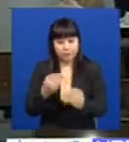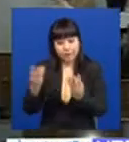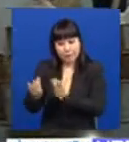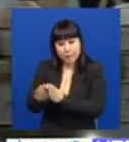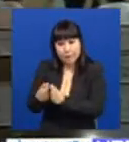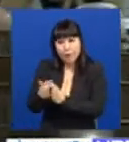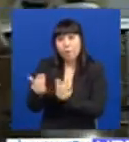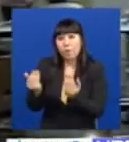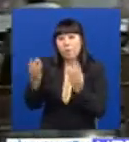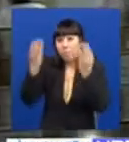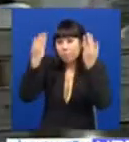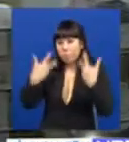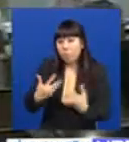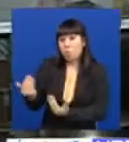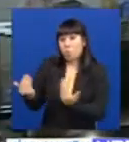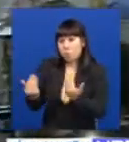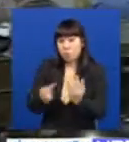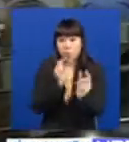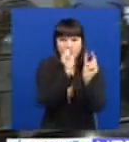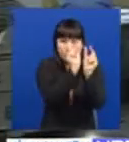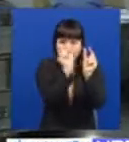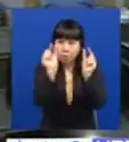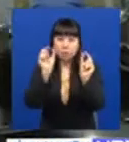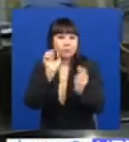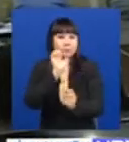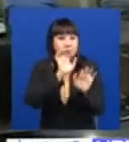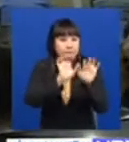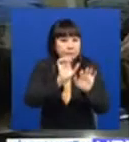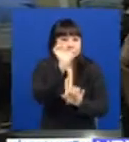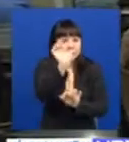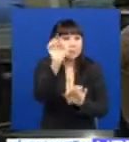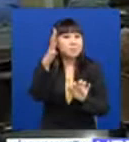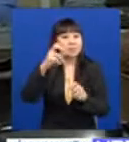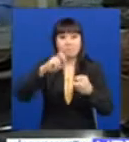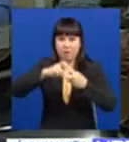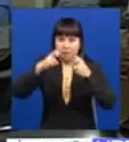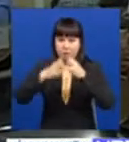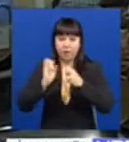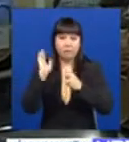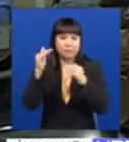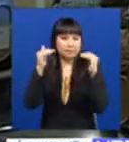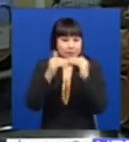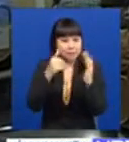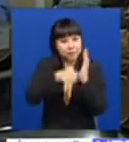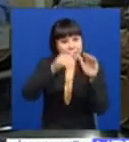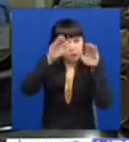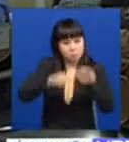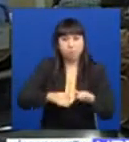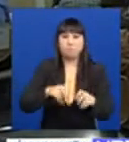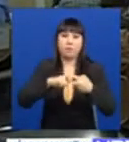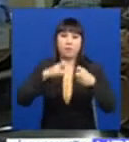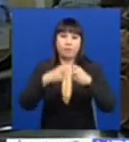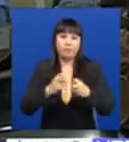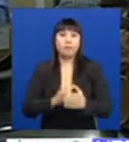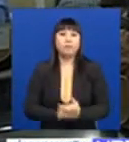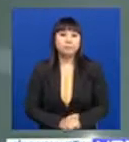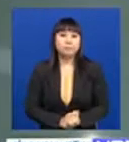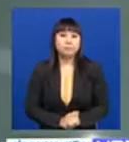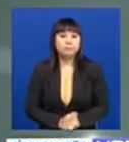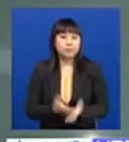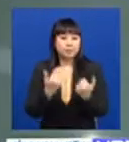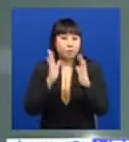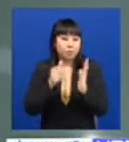ประจำตัวประชาชนของบุตรอาจทำให้เกิดปัญหาในการพิจารณาใช้สิทธิลดหย่อนภาษีได้ค่ะสำหรับ